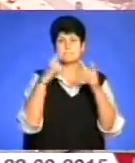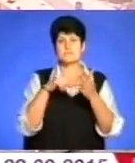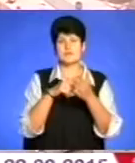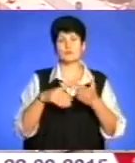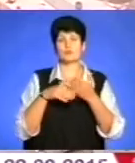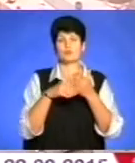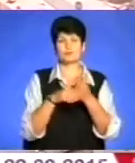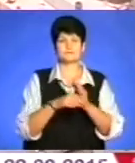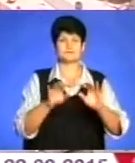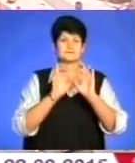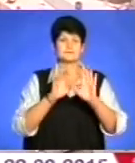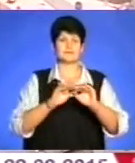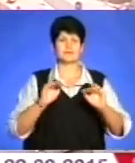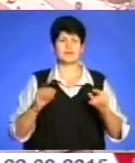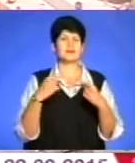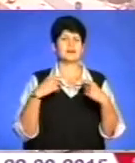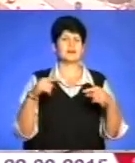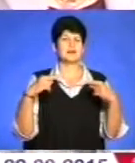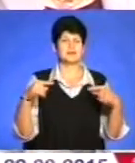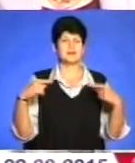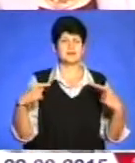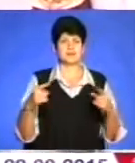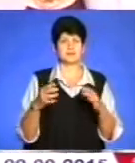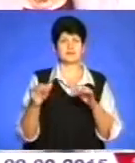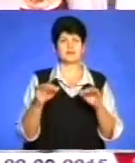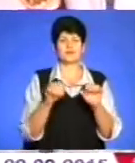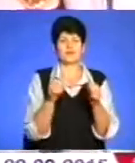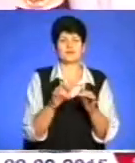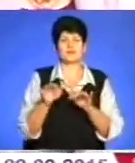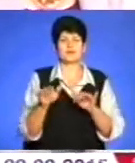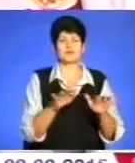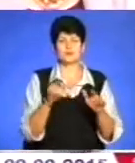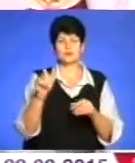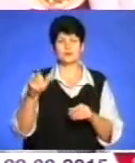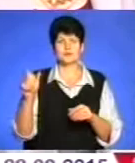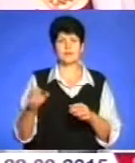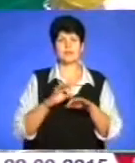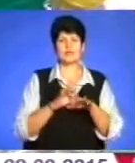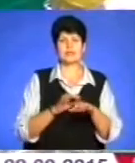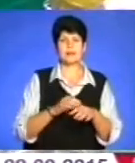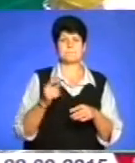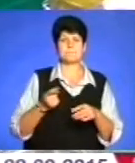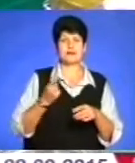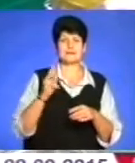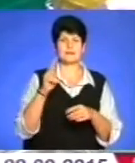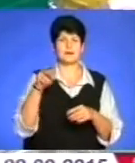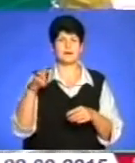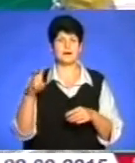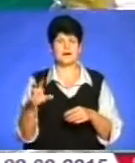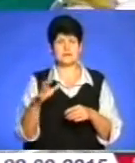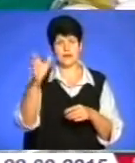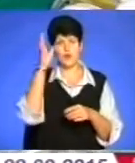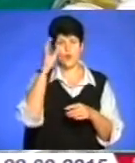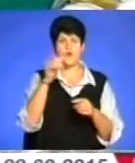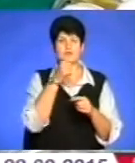дітям таємниці різноманітних аспектів діяльності людини. Для дітей проводили майстер-класи, наукові досліди та